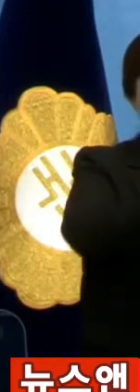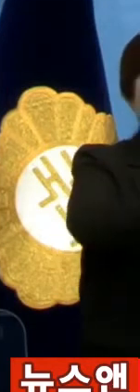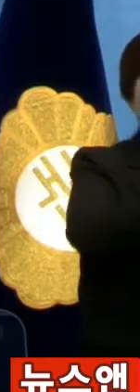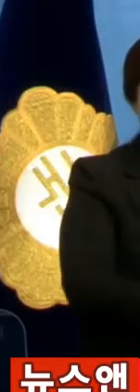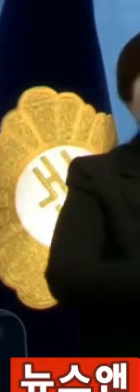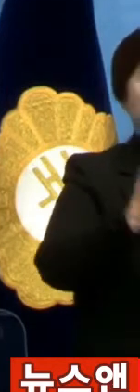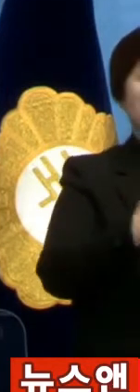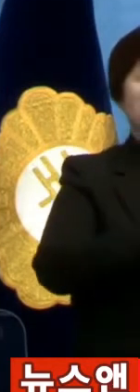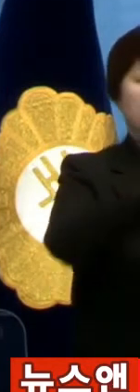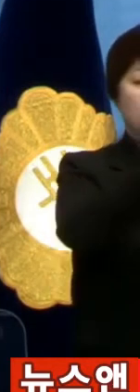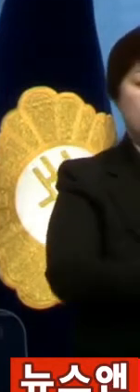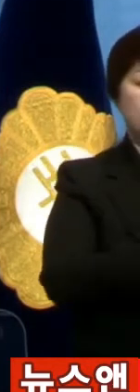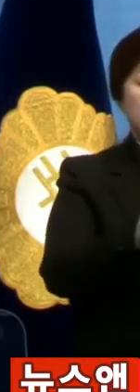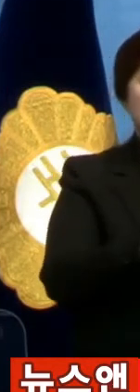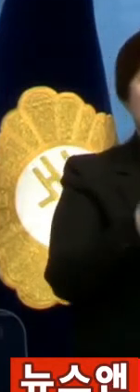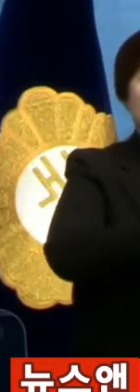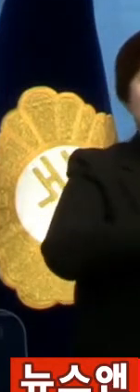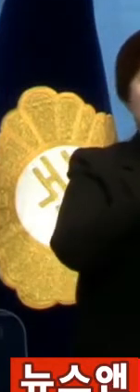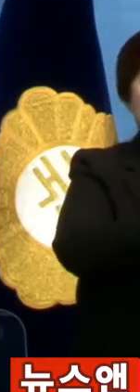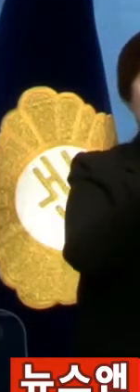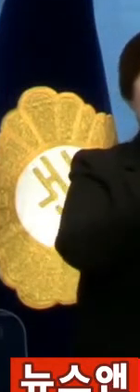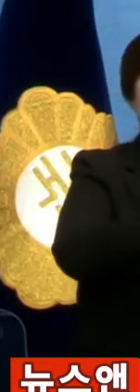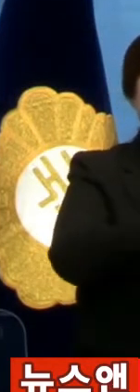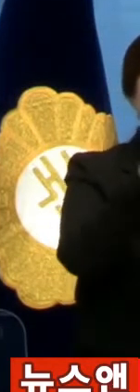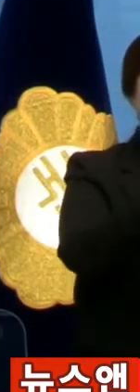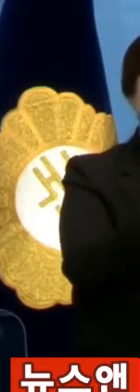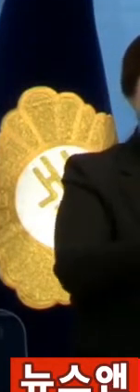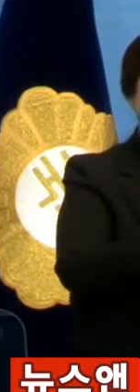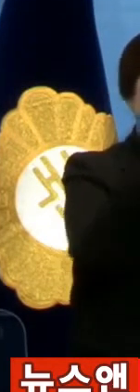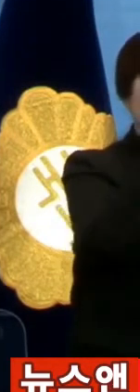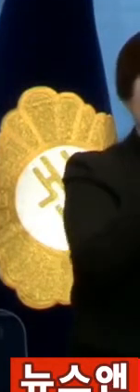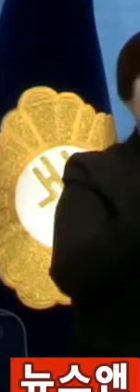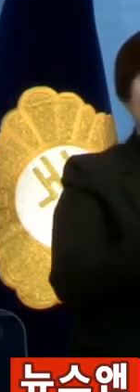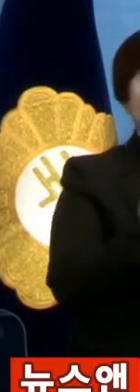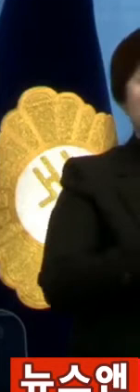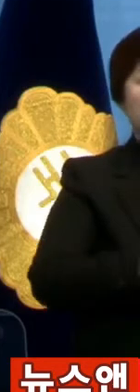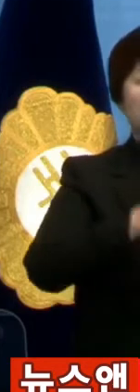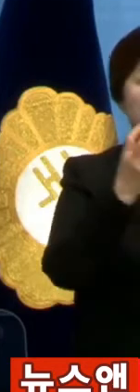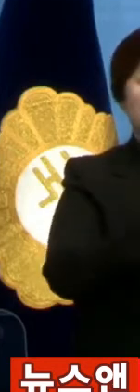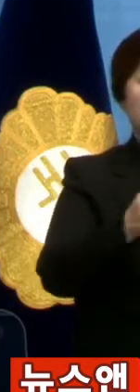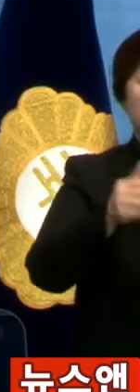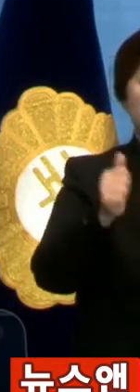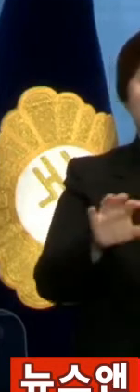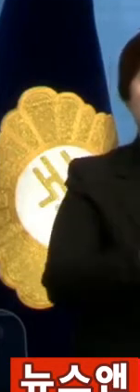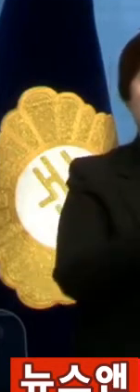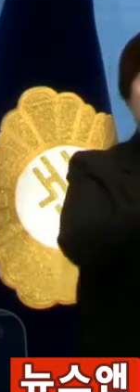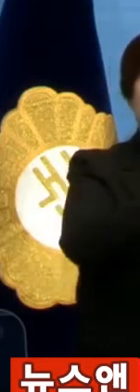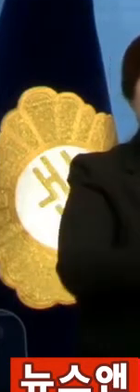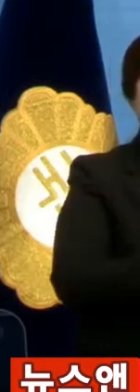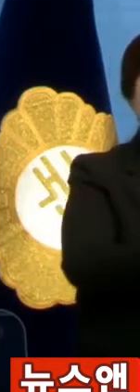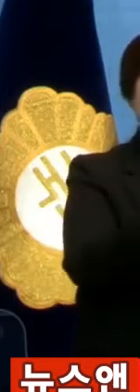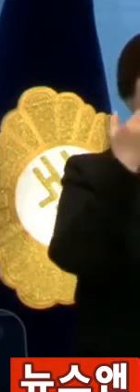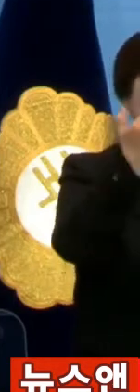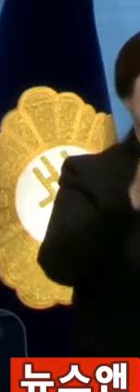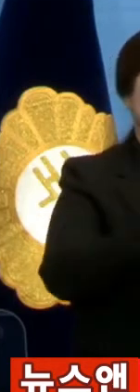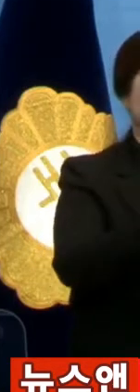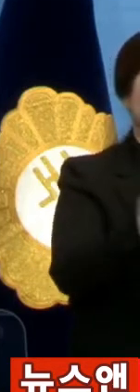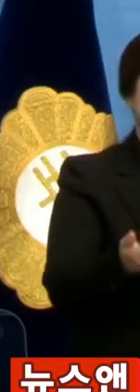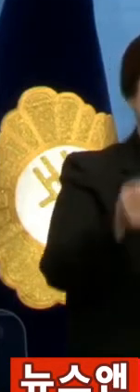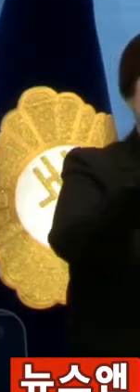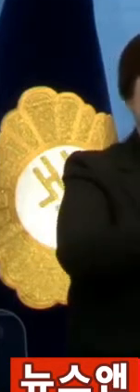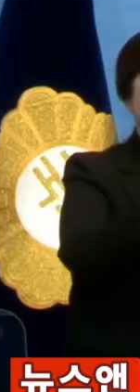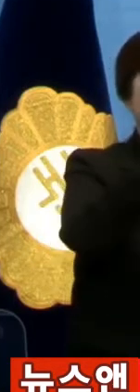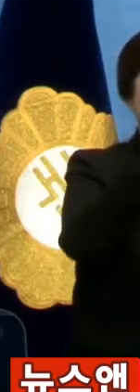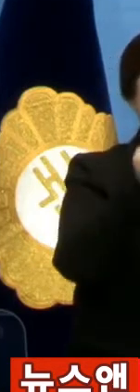내용입니다. 현행 공직선거법에 따라 검사와 법관도 퇴직 후 90일만 지나면 공직 후보자로 출마하는 것이 허용되어